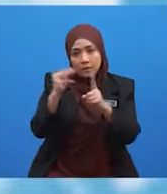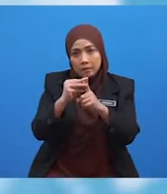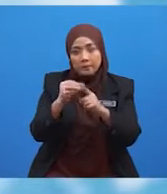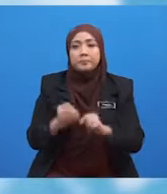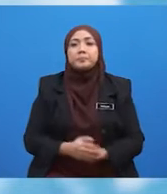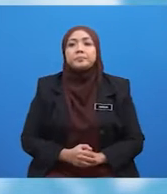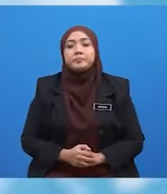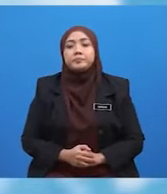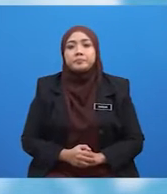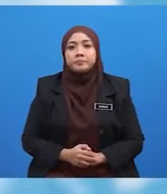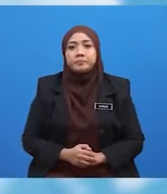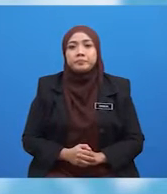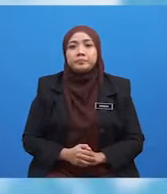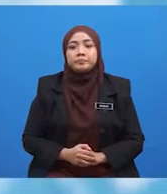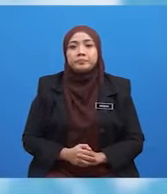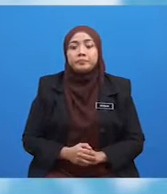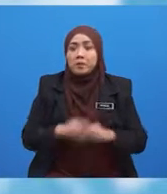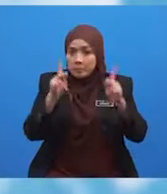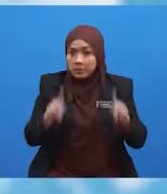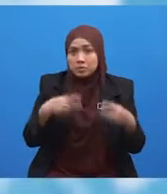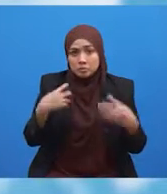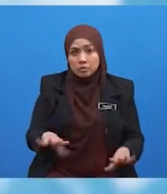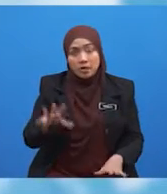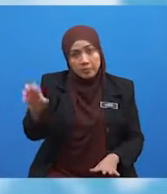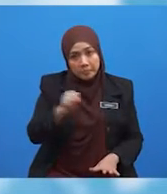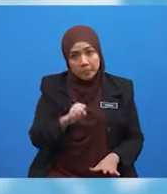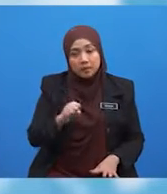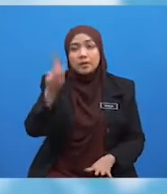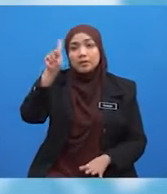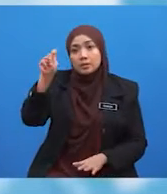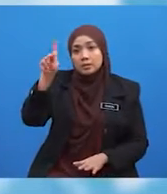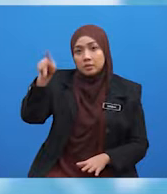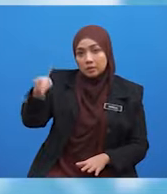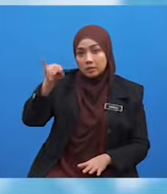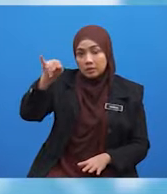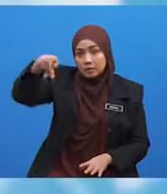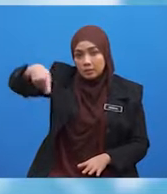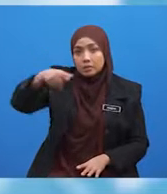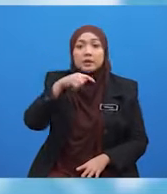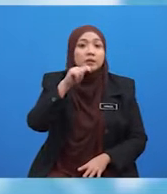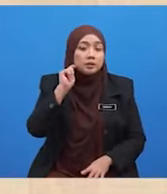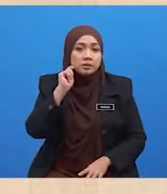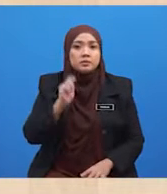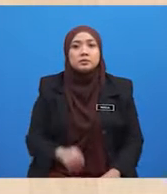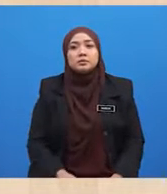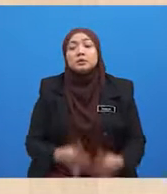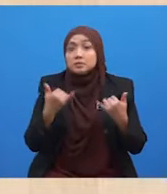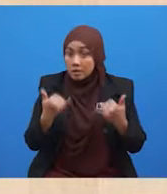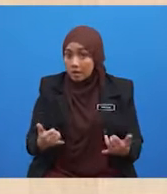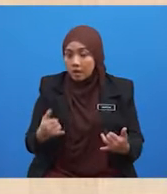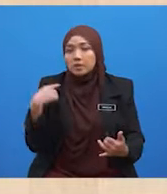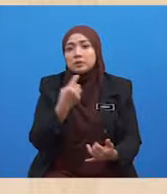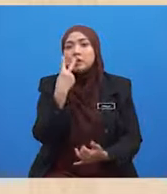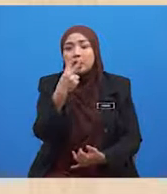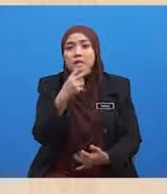pelajar-pelajar sekian Sudahkah Praja mengambil tips jawabannya cekgu kongsikan tadi Sekarang